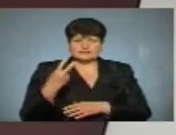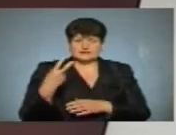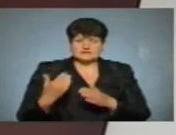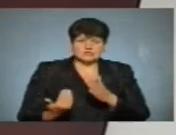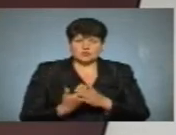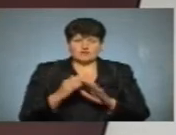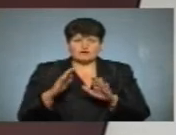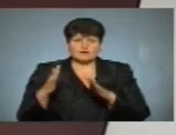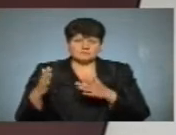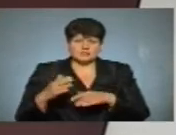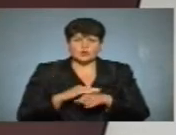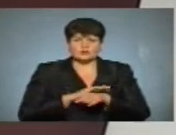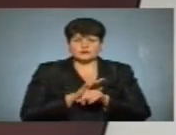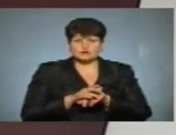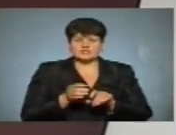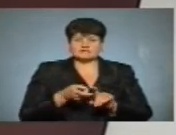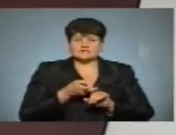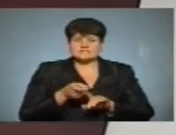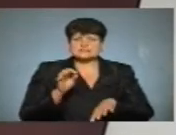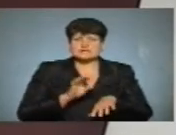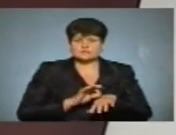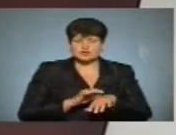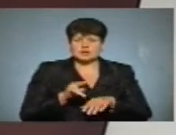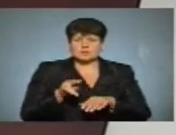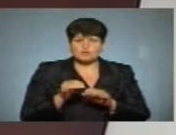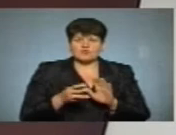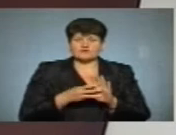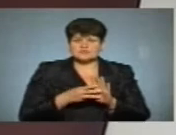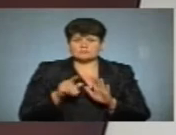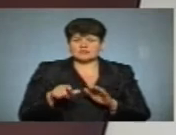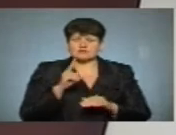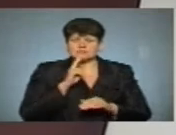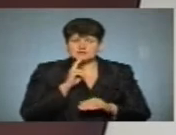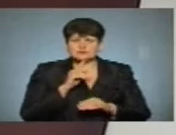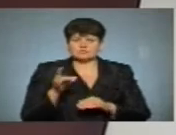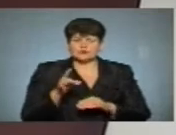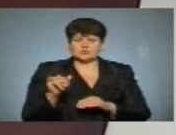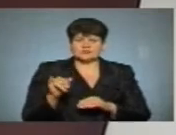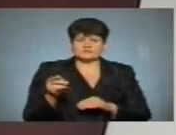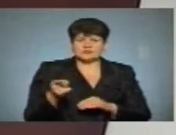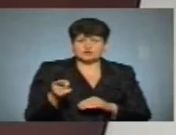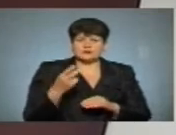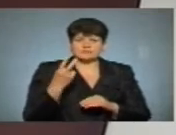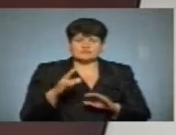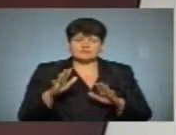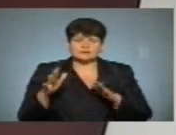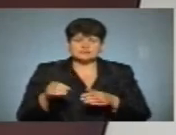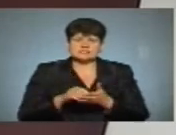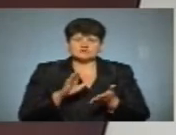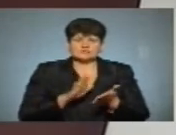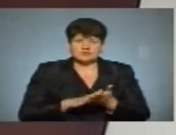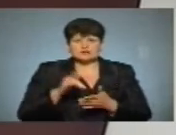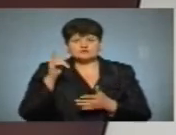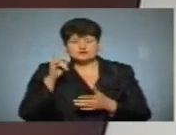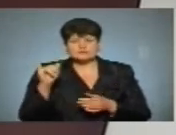нових випадків коронавірусної інфекції. Захворіли по 8 людей у Кременецькому районі і в Тернополі. І по 2 випадки зареєстрували у Чортківському